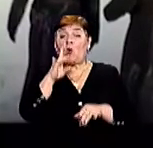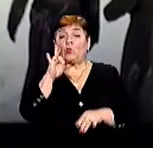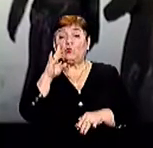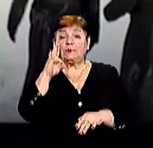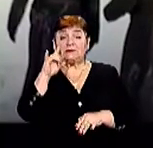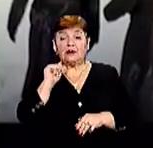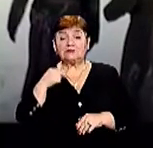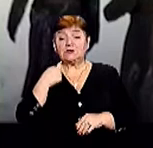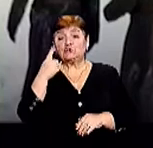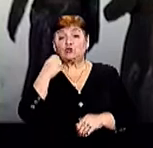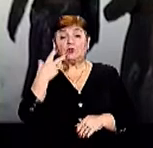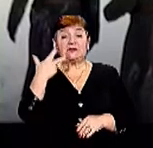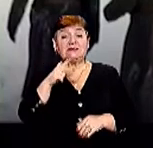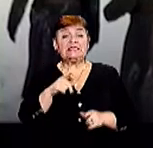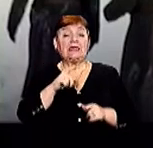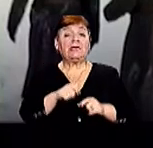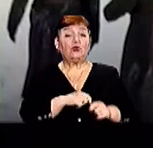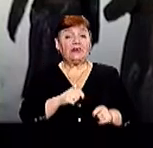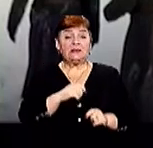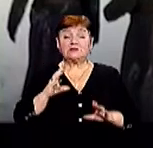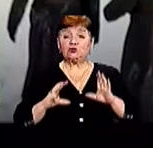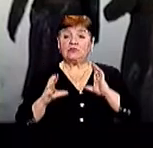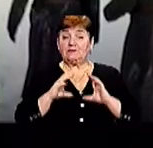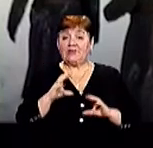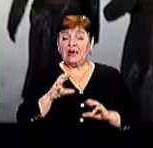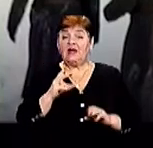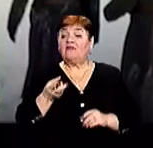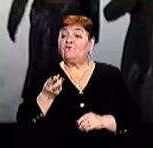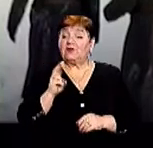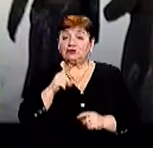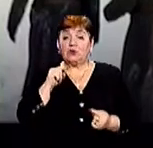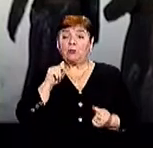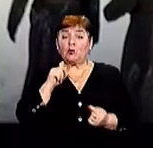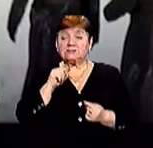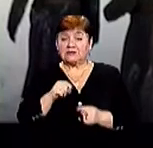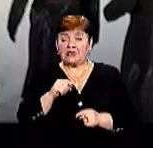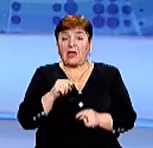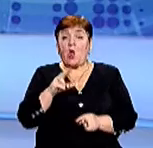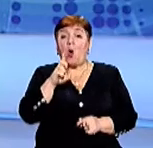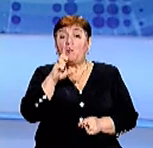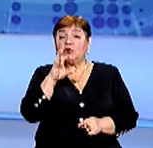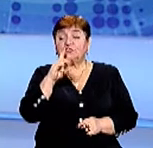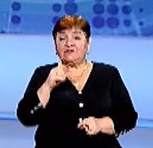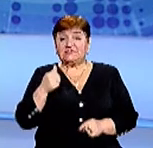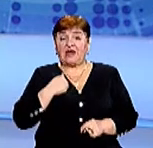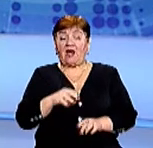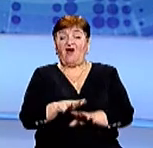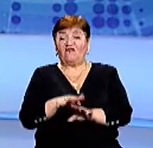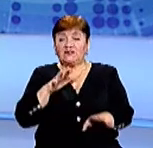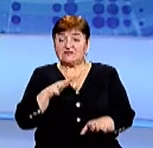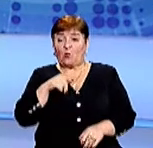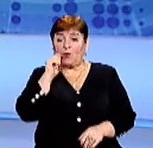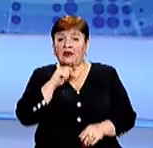що за 130 кілометрів від Києва, студенти та гімназисти вийшли проти більшовицьких військ, які намагалися окупувати